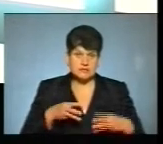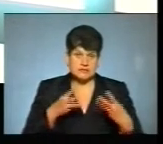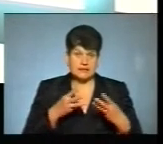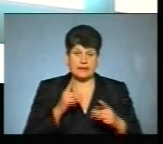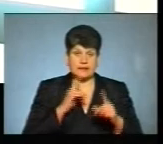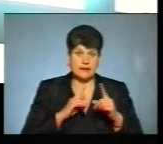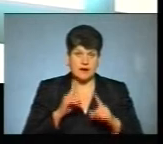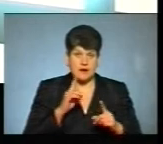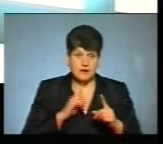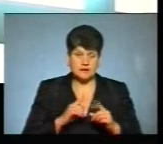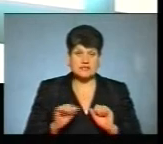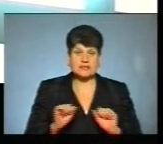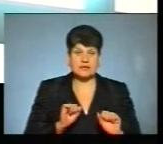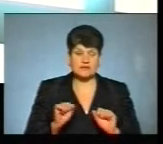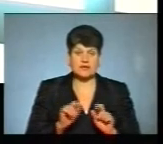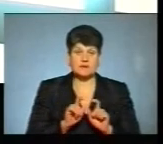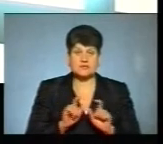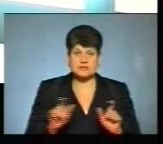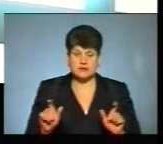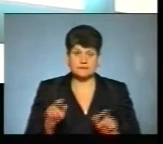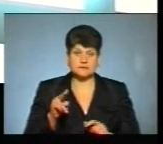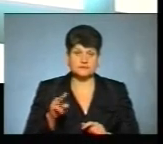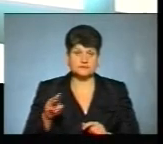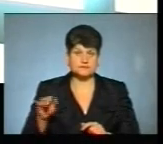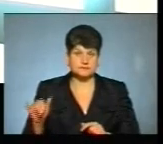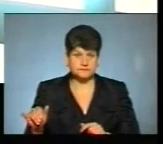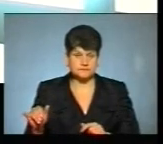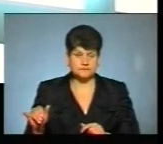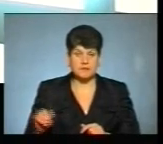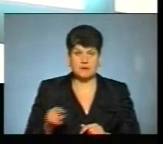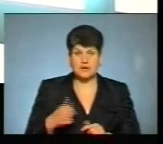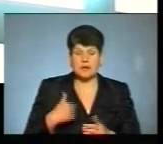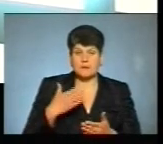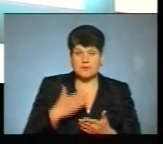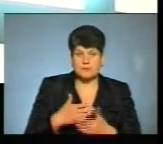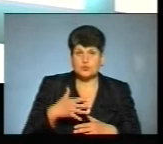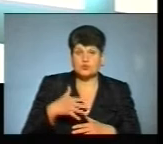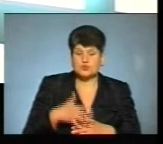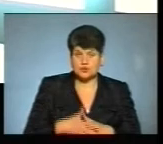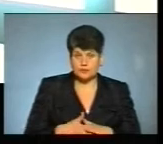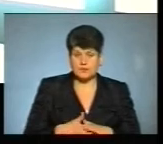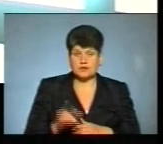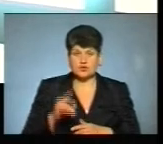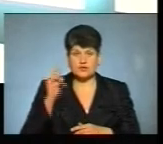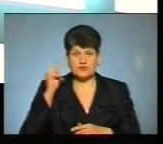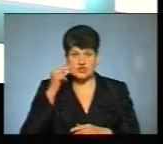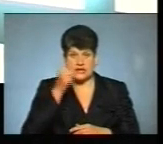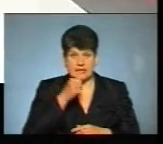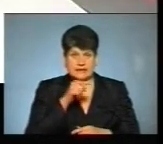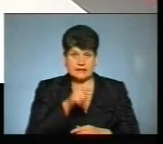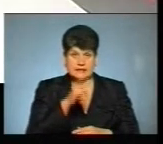нарада невелика саме з керівниками закладів професійної освіти, адже ми маємо розуміти, що навчальний рік для